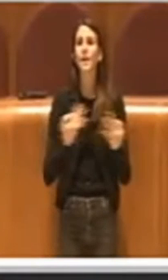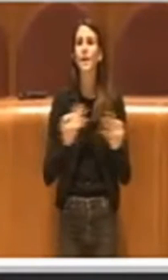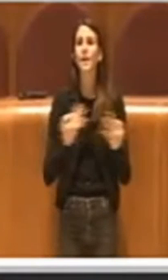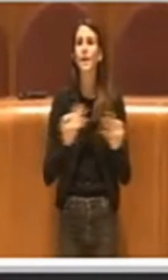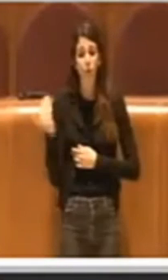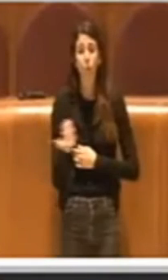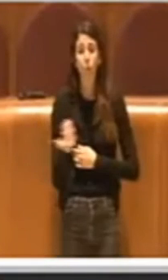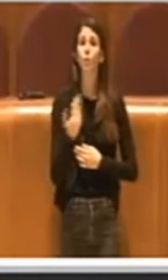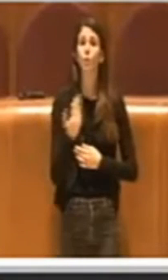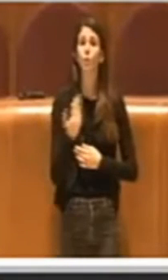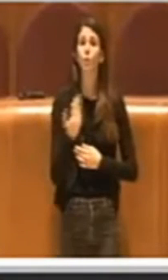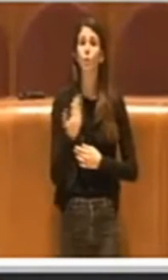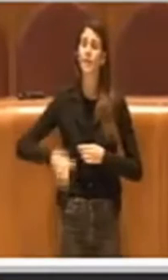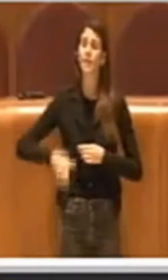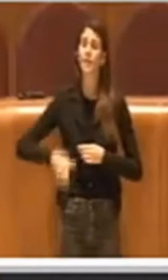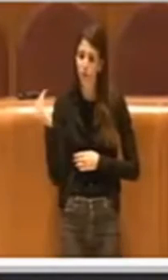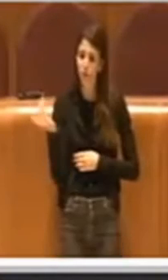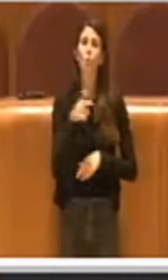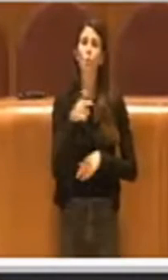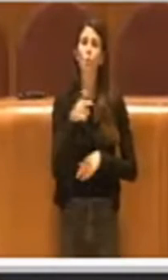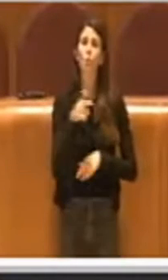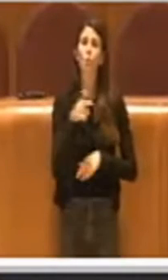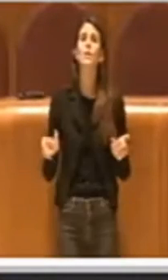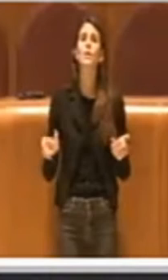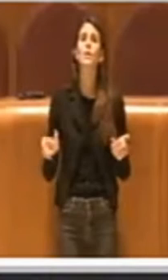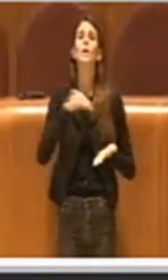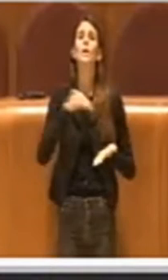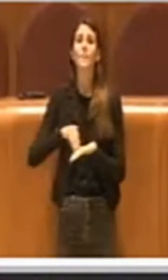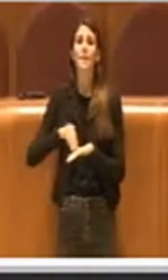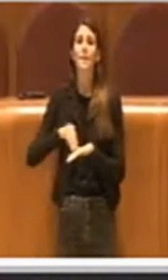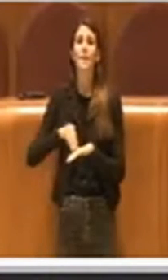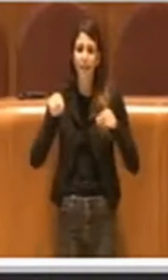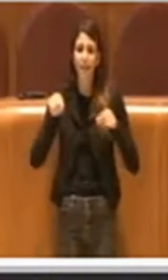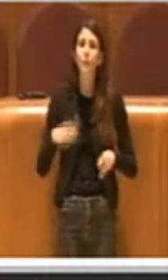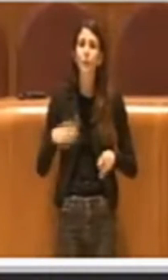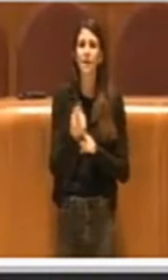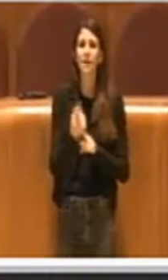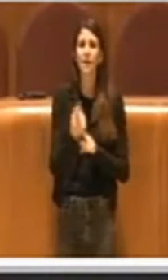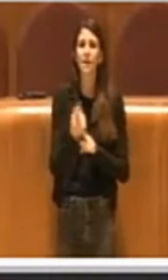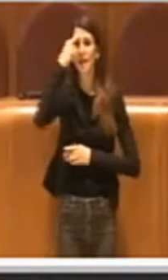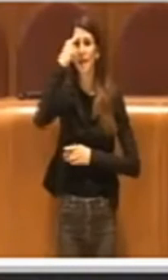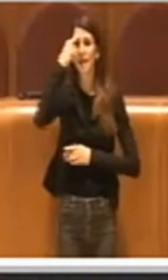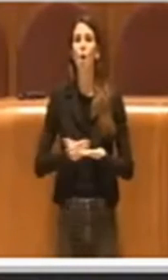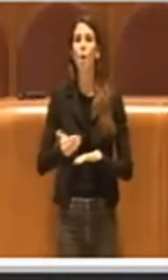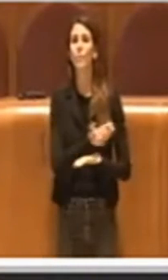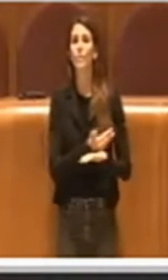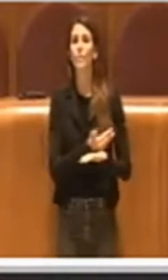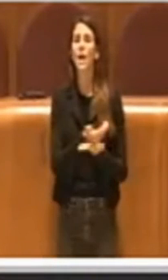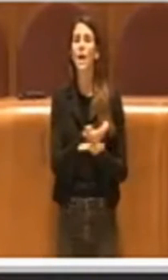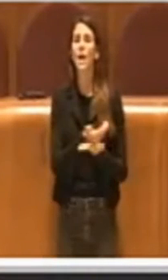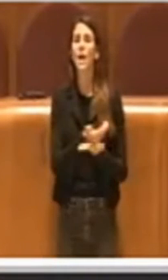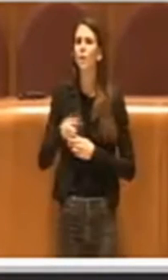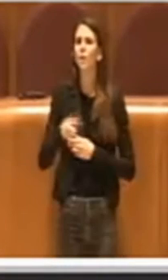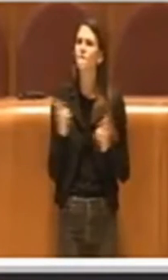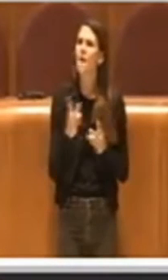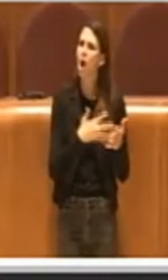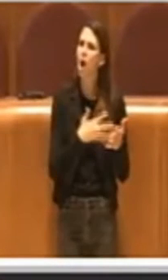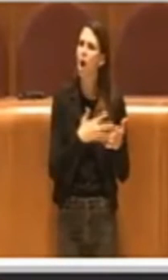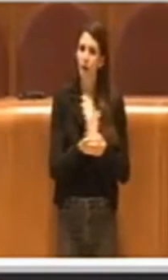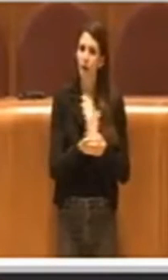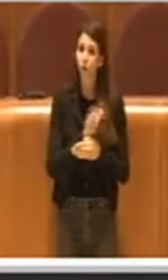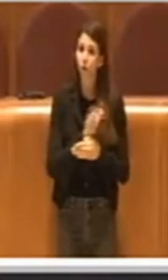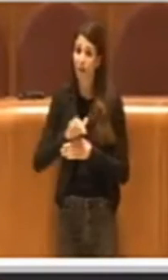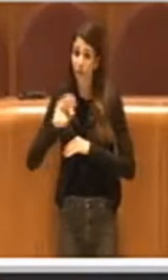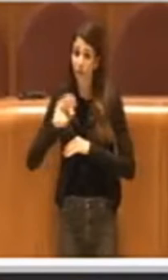che l'Aula sia messa al corrente di questo. Se ostacoli non ve ne sono più perché sono stati superati, allora è